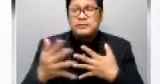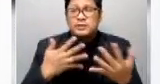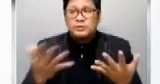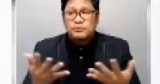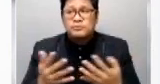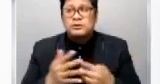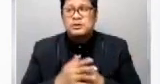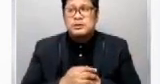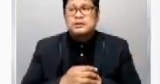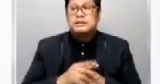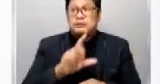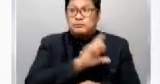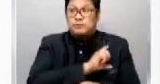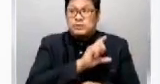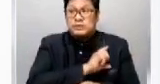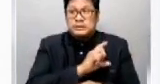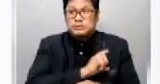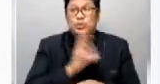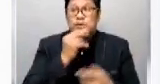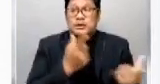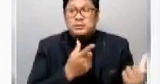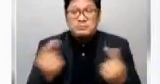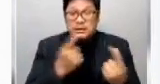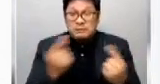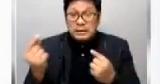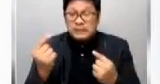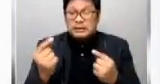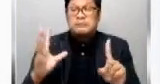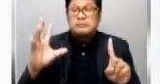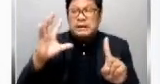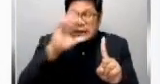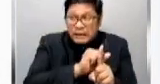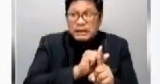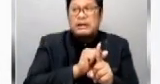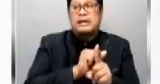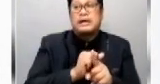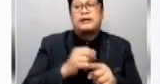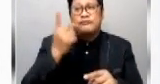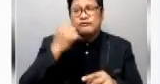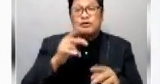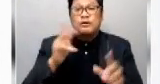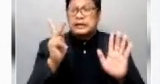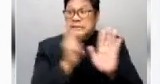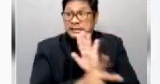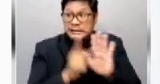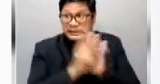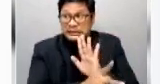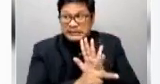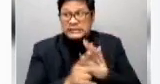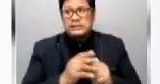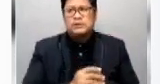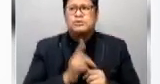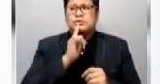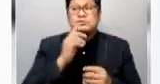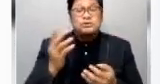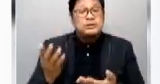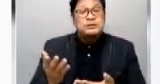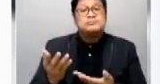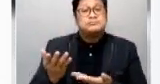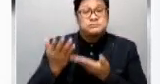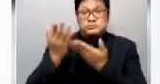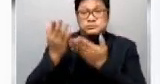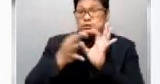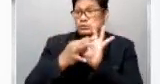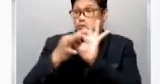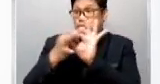pulis na nag-implement ng mga aresto at ng mga pagpaslang na ito, ina-attribute ito sa Executive Order